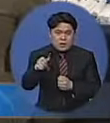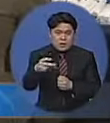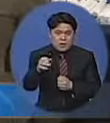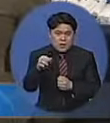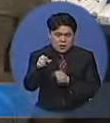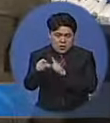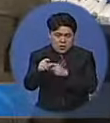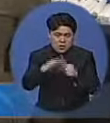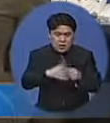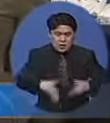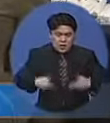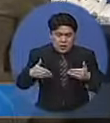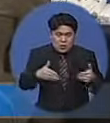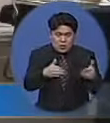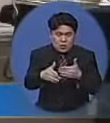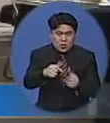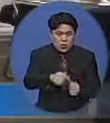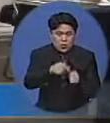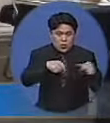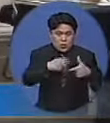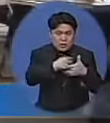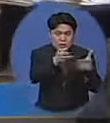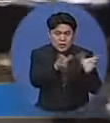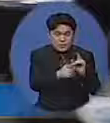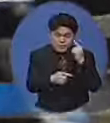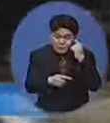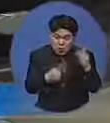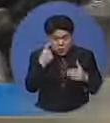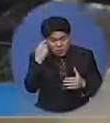경남도 고용정책단으로 문의하시면 됩니다.